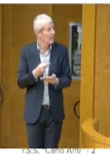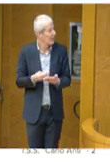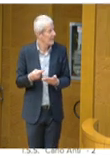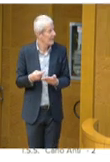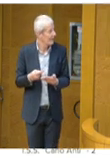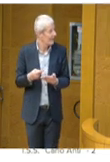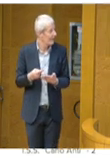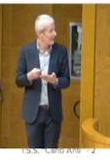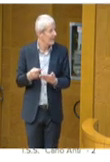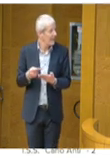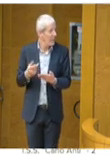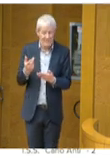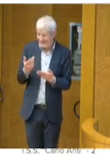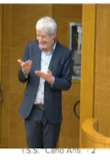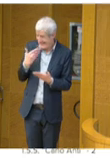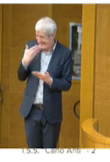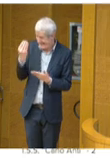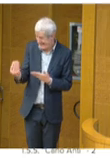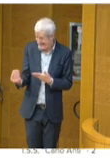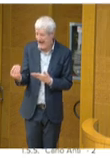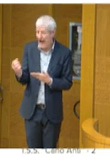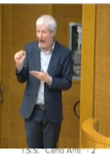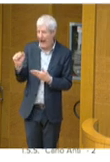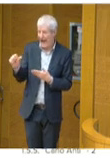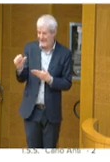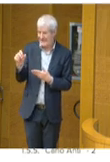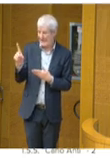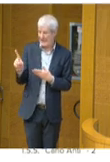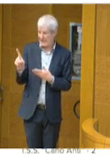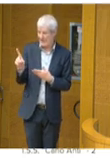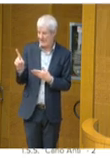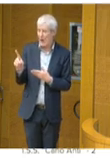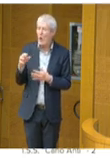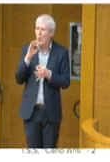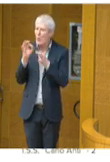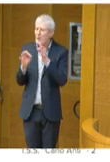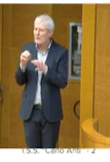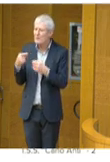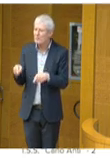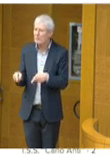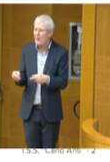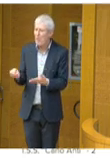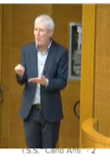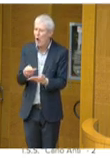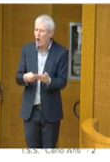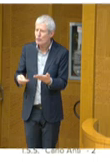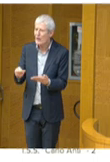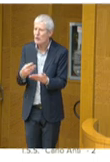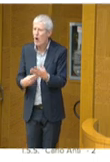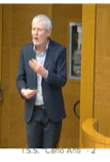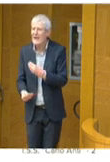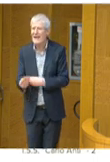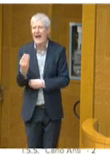a persone con ASD e quindi è un progetto